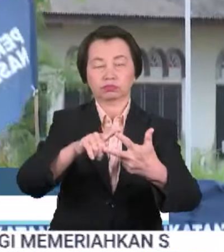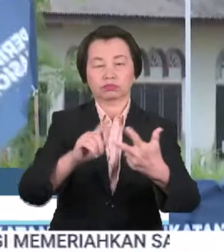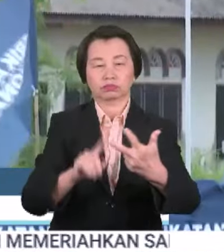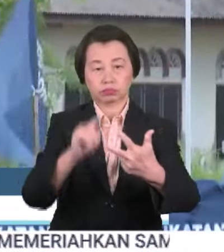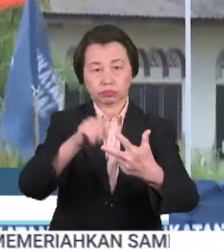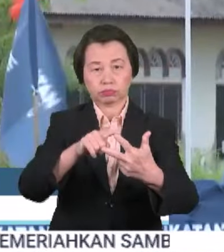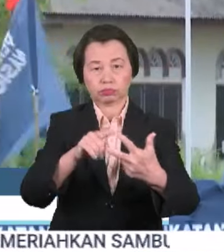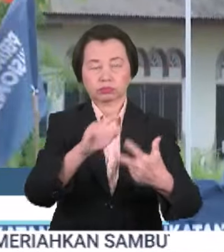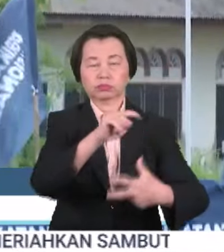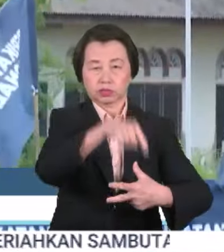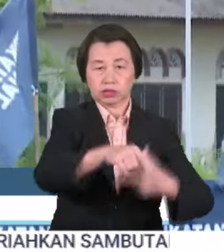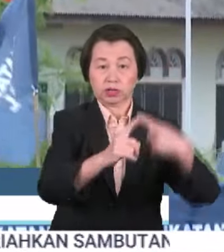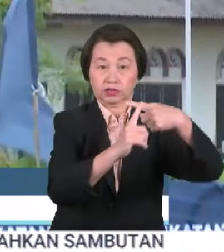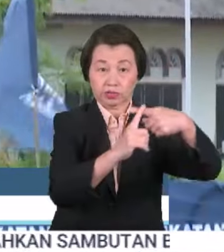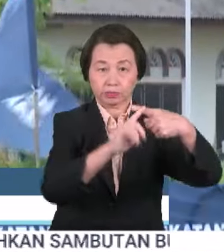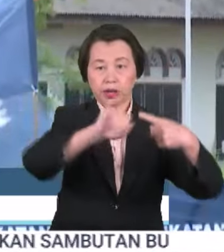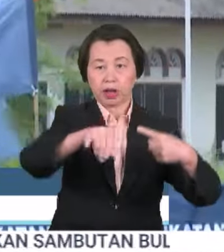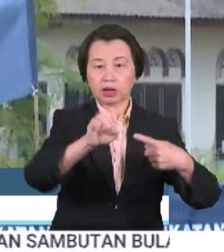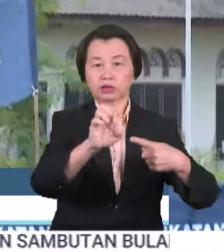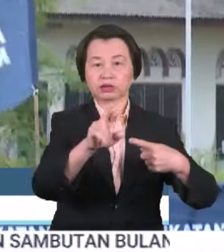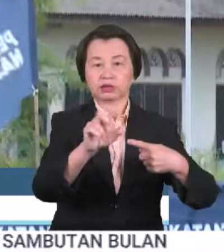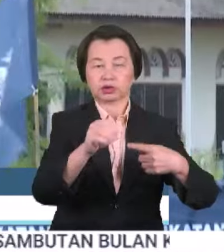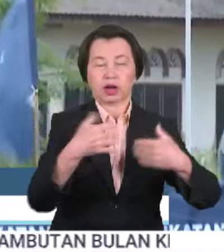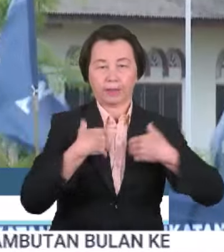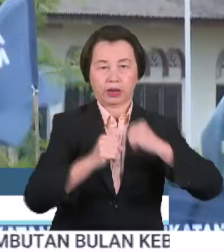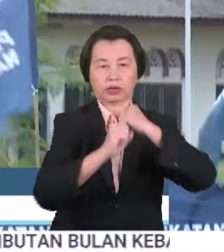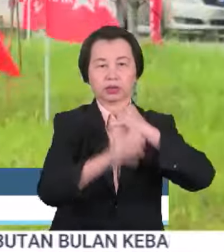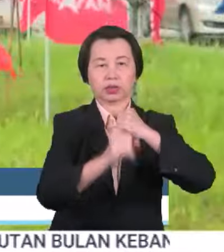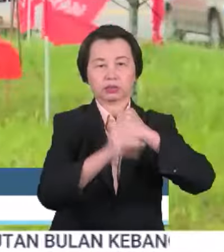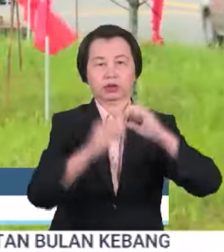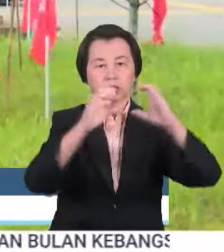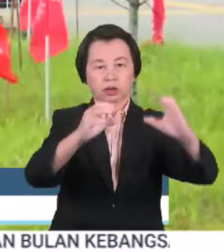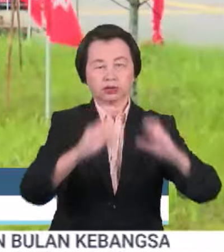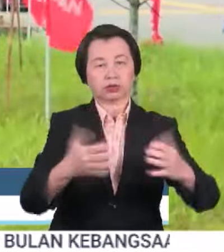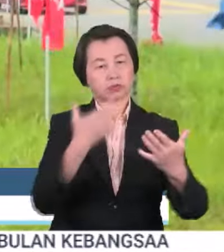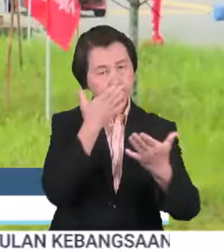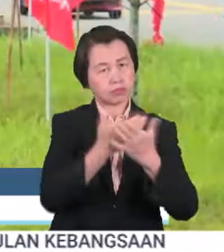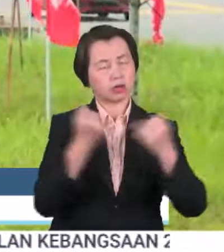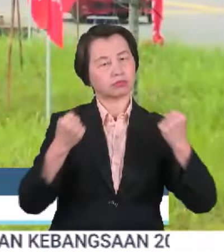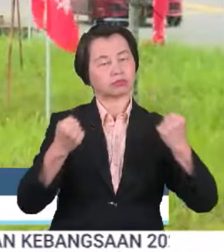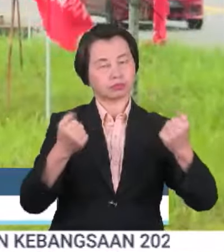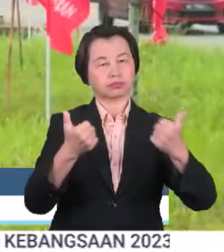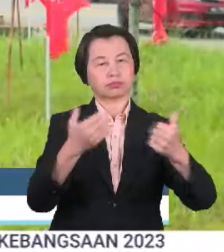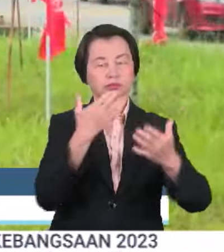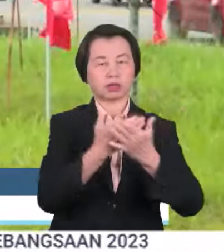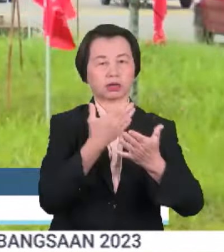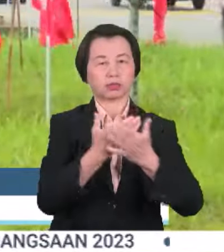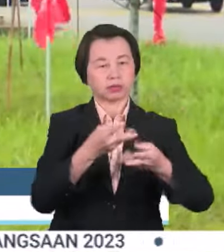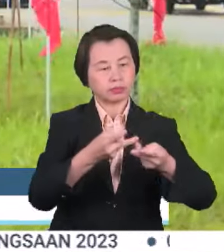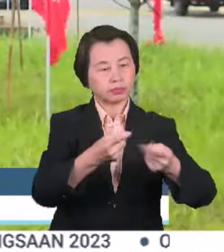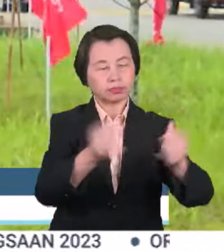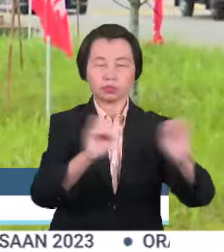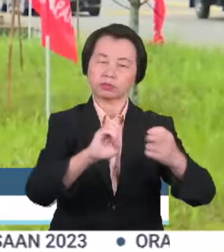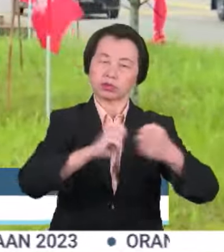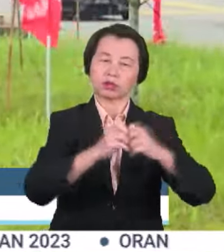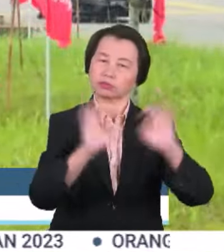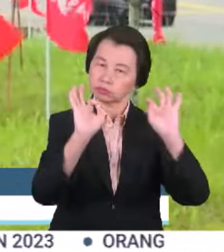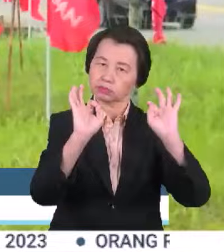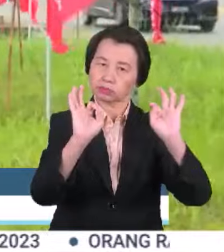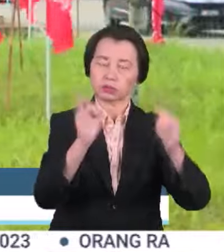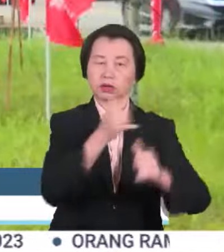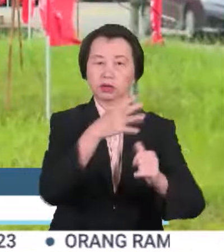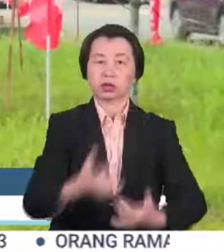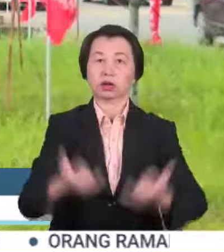membuktikan Dong Simpang Jeram kali ini melaksanakan kempen secara sihat. Untuk makluman saudara juga, ketika